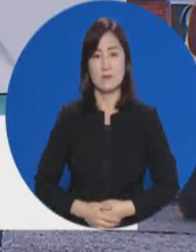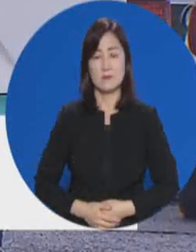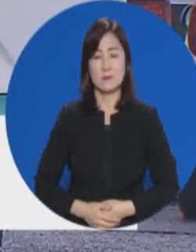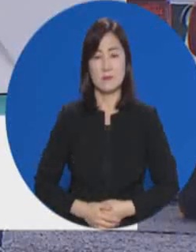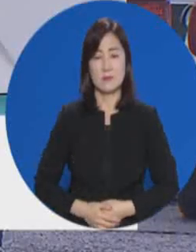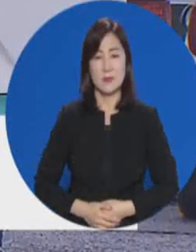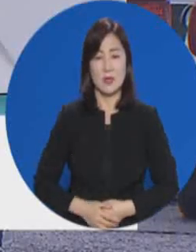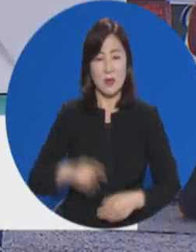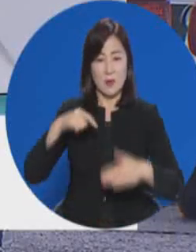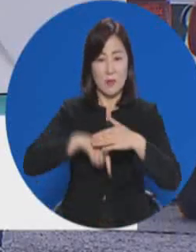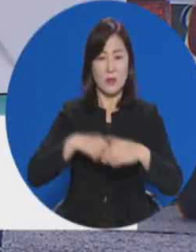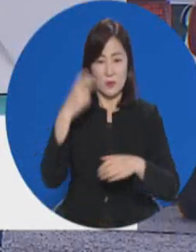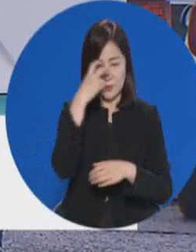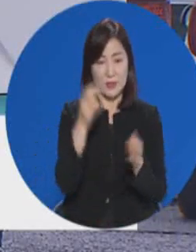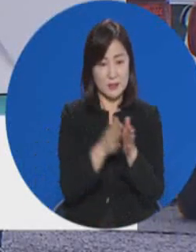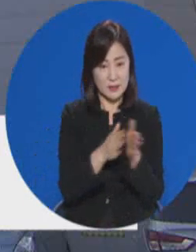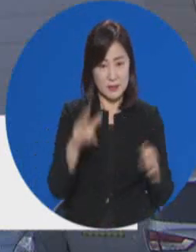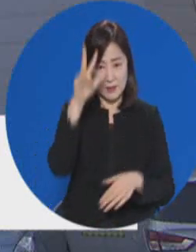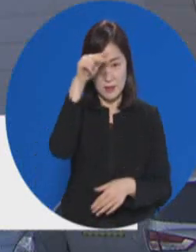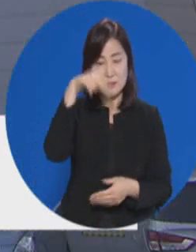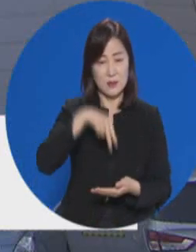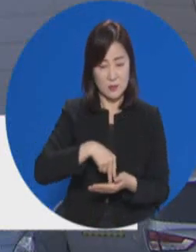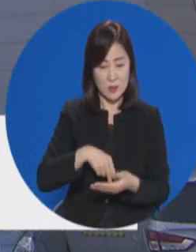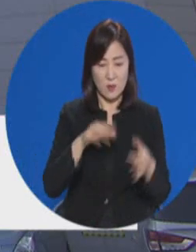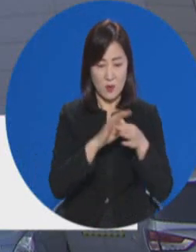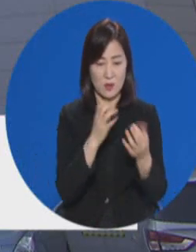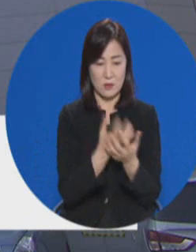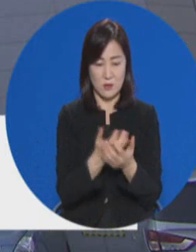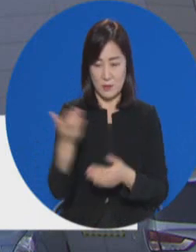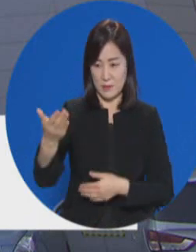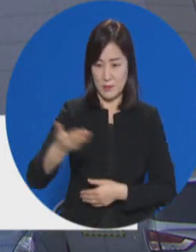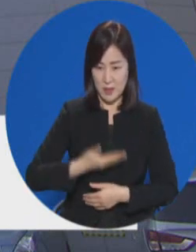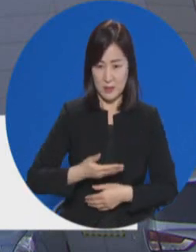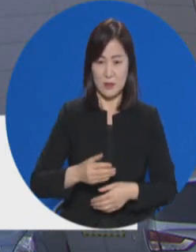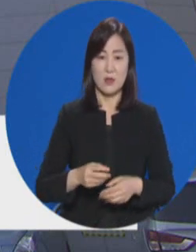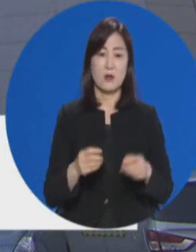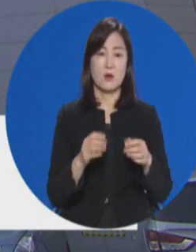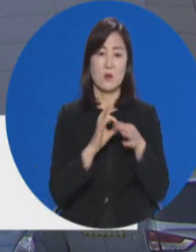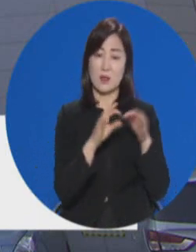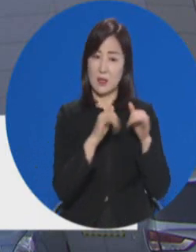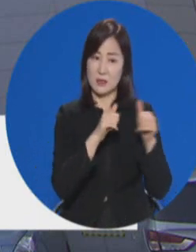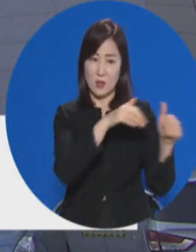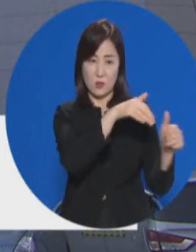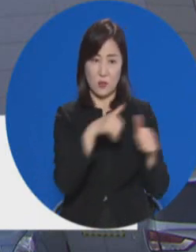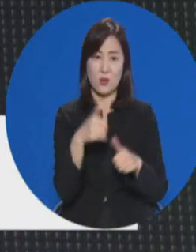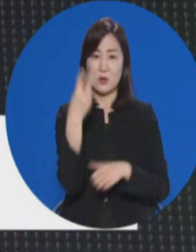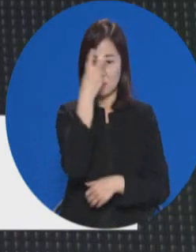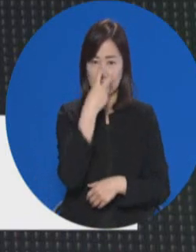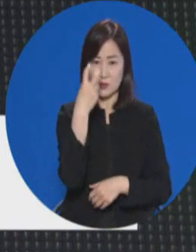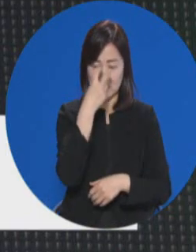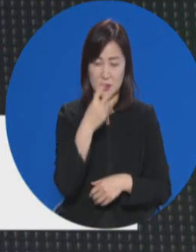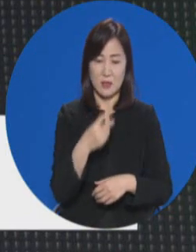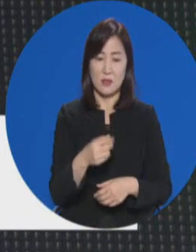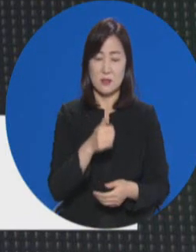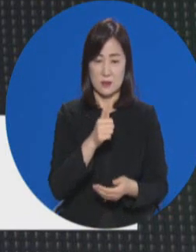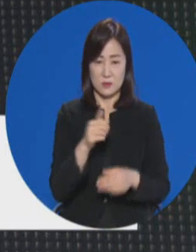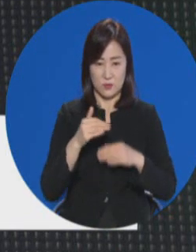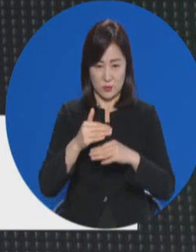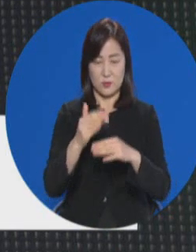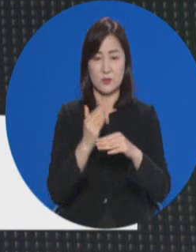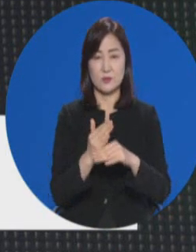관련해 내사에 착수한 여수경찰서는 관련 서류를 제출받아 운수회사 관련 인물 등을 상대로 범죄 혐의가 있는지